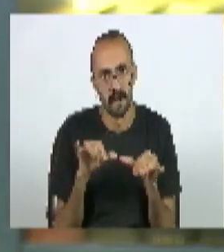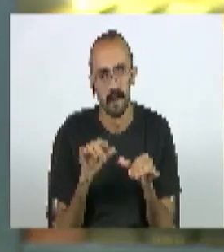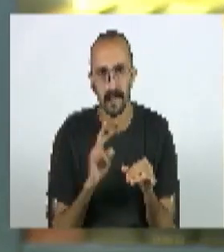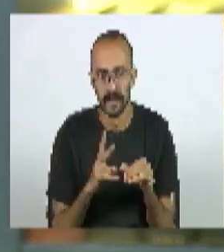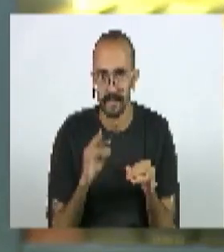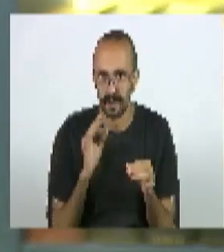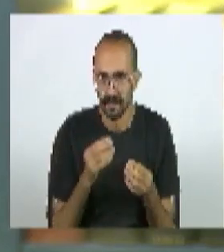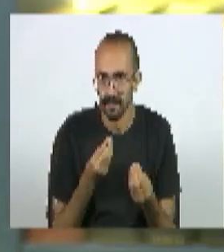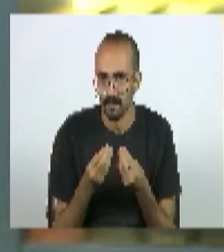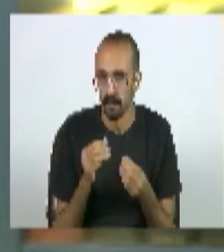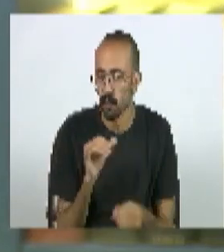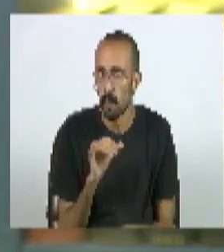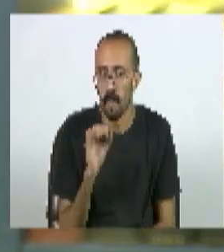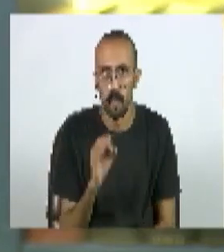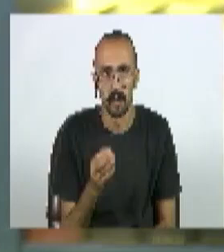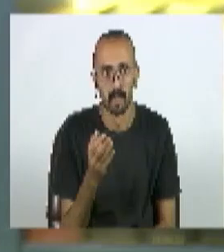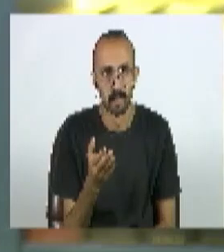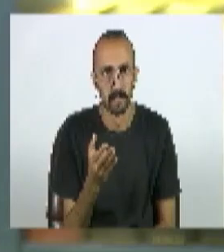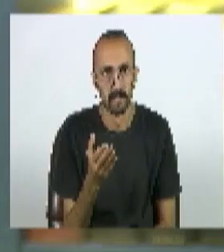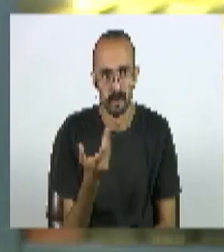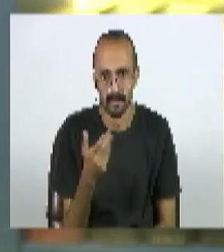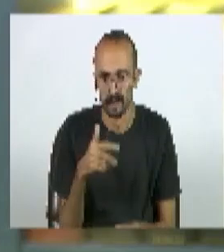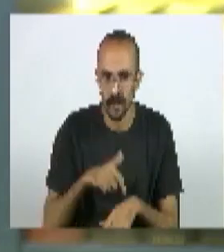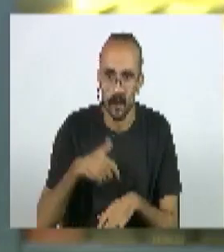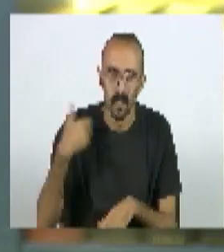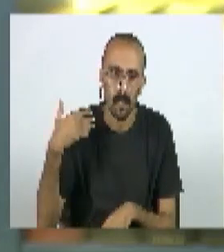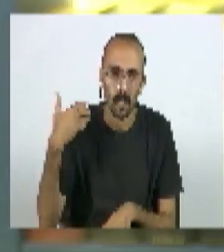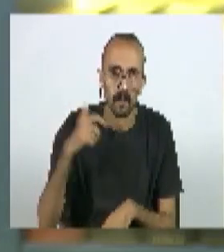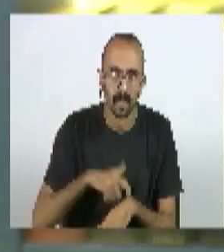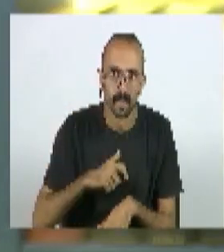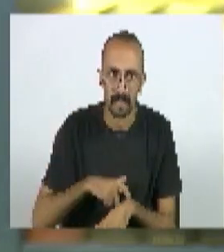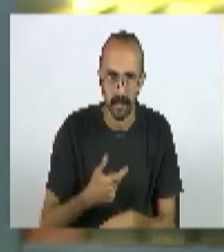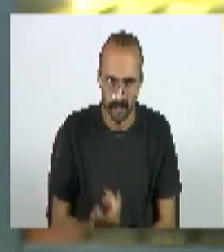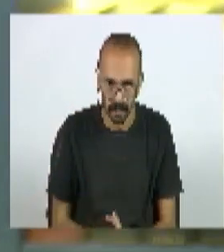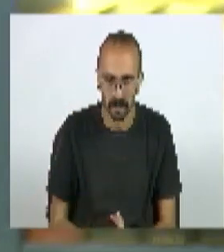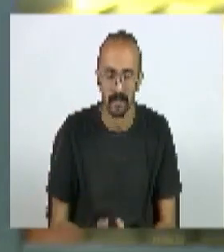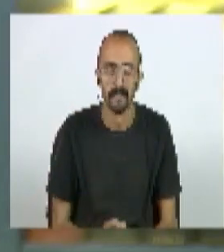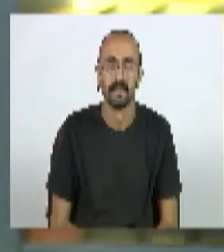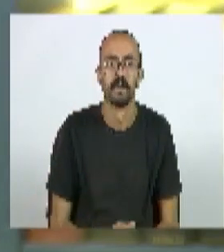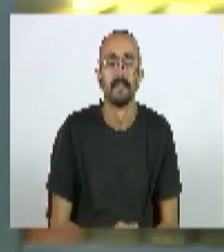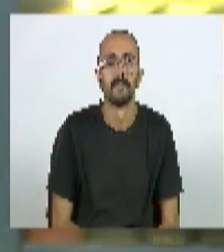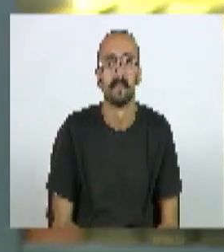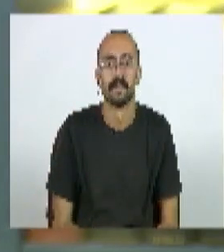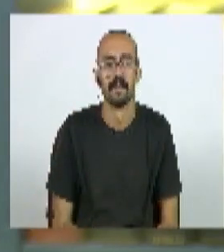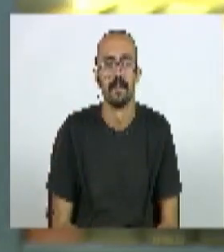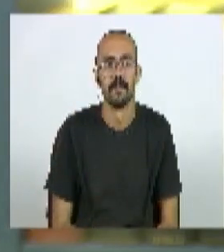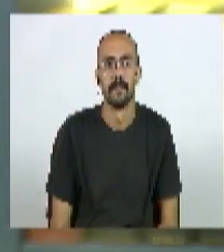ده مهم جدا بالنسبة للاجيال الشابة والناشئة بالذات.